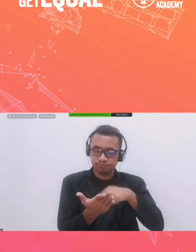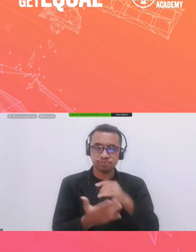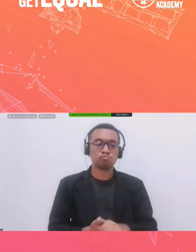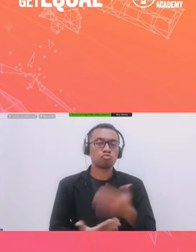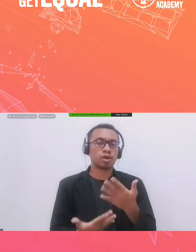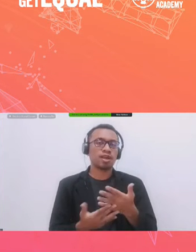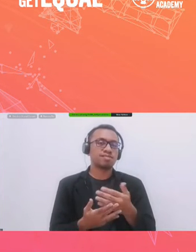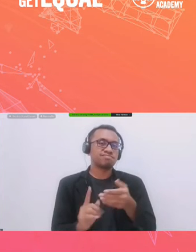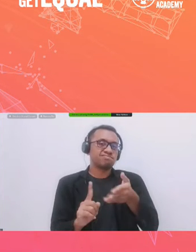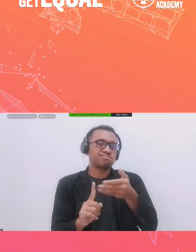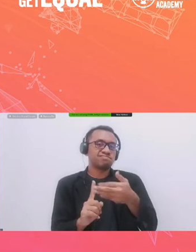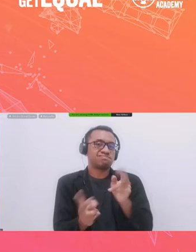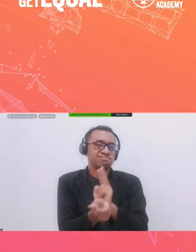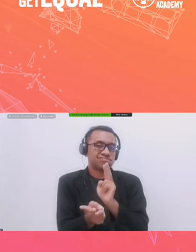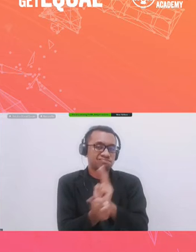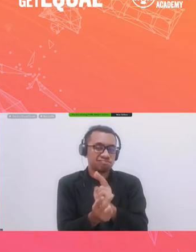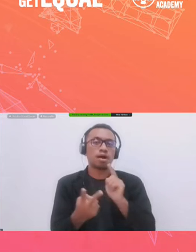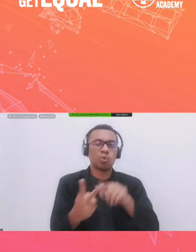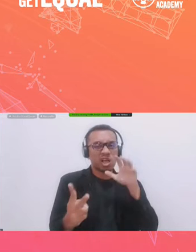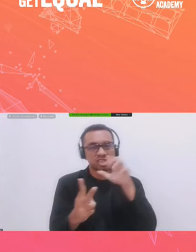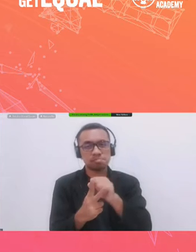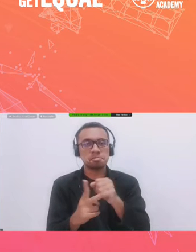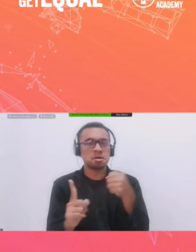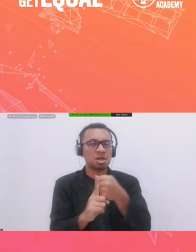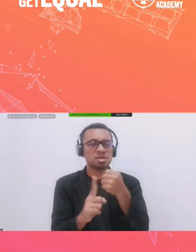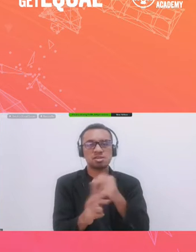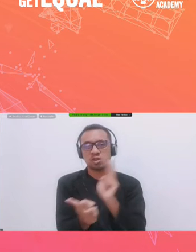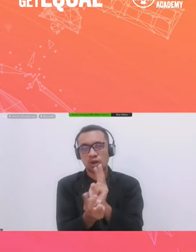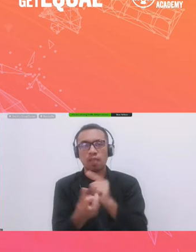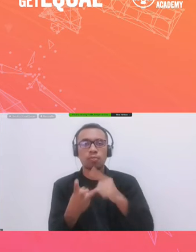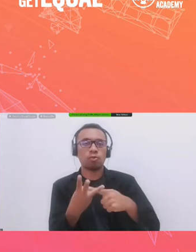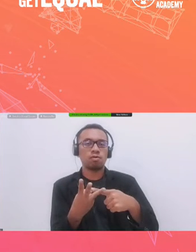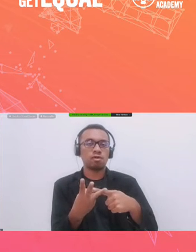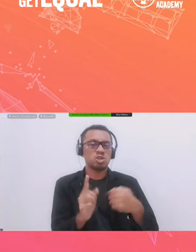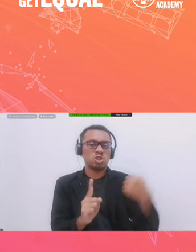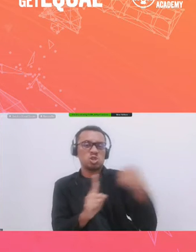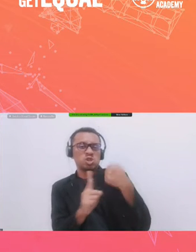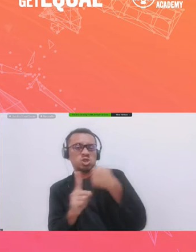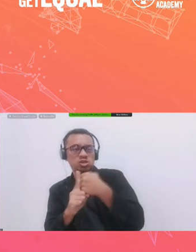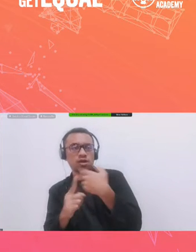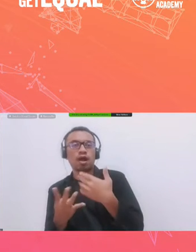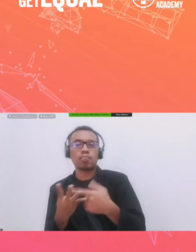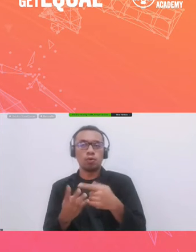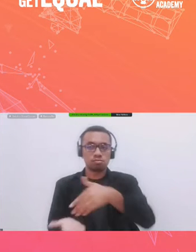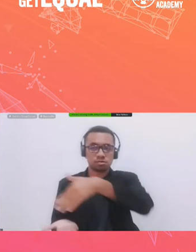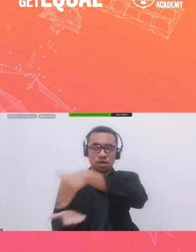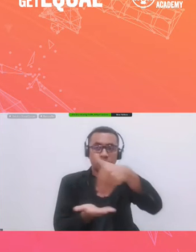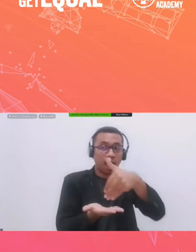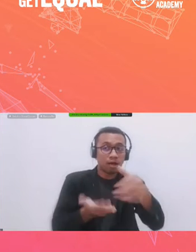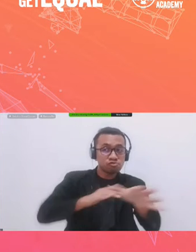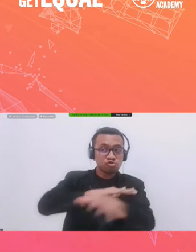pelecehan seksual, ancaman kekerasan seksual, bahkan ancaman kekerasan fisik, pencurian data yang disebarkan,